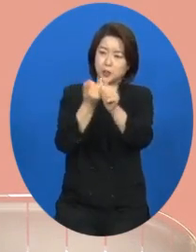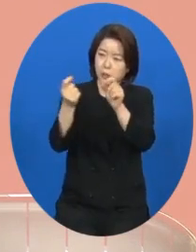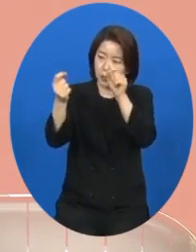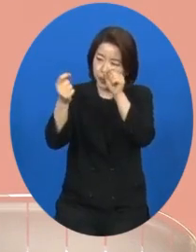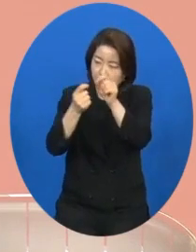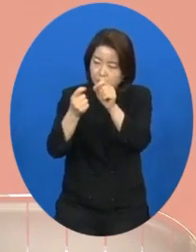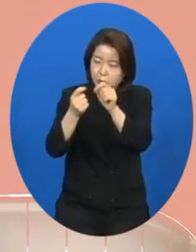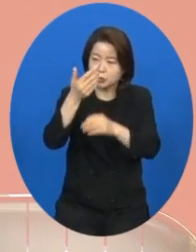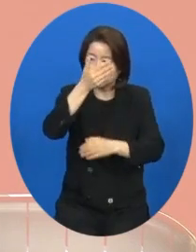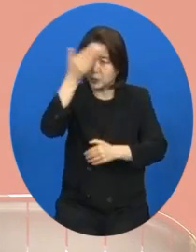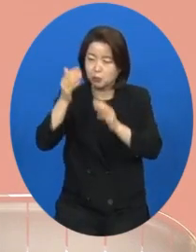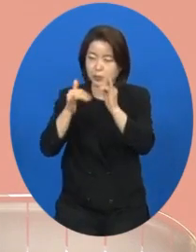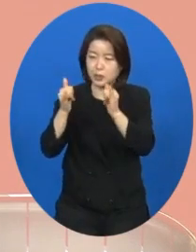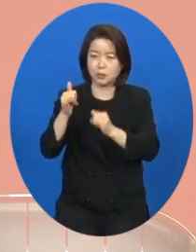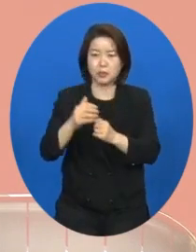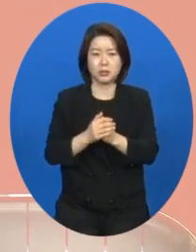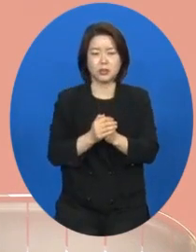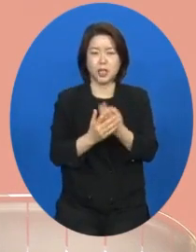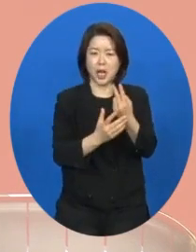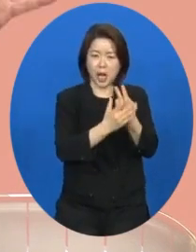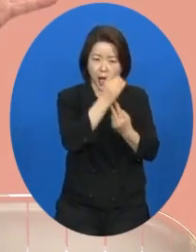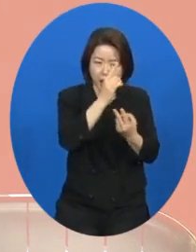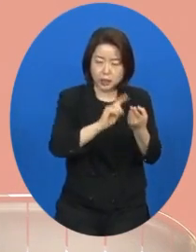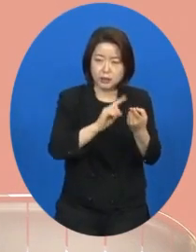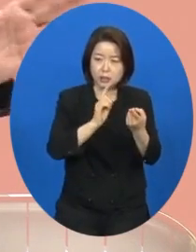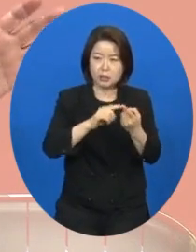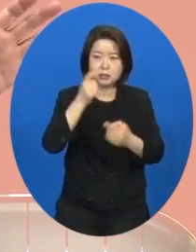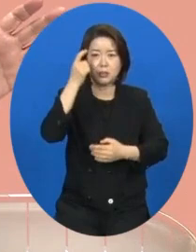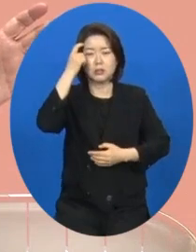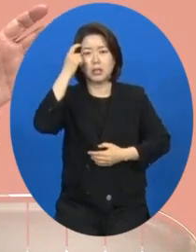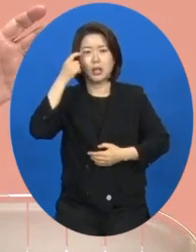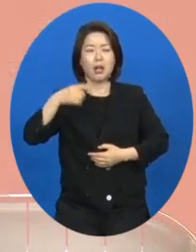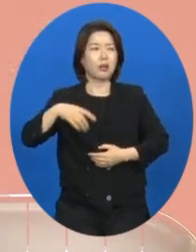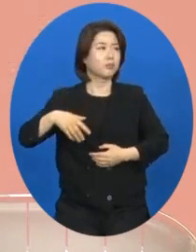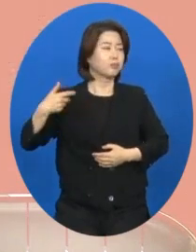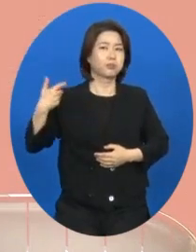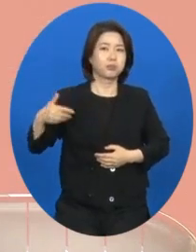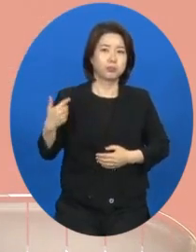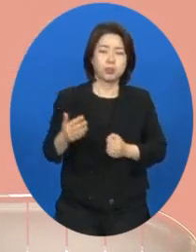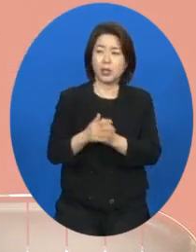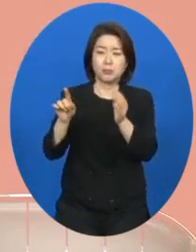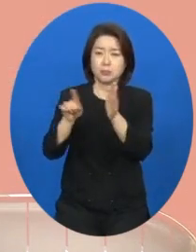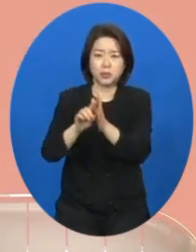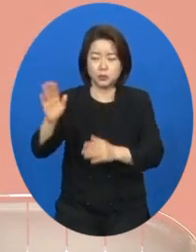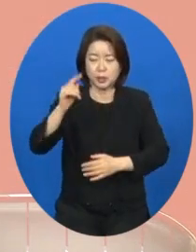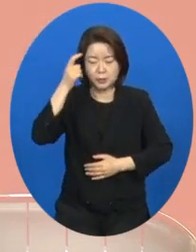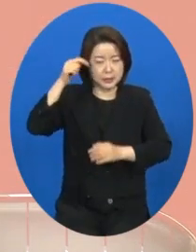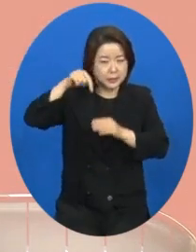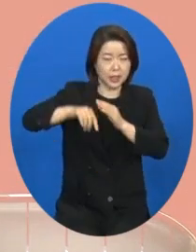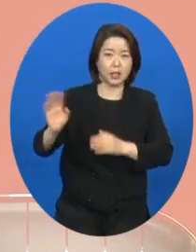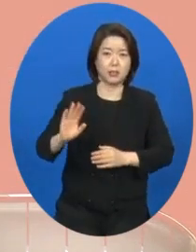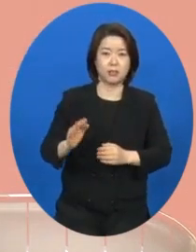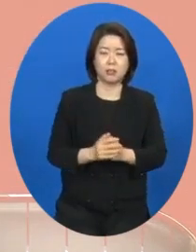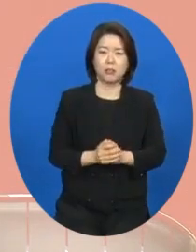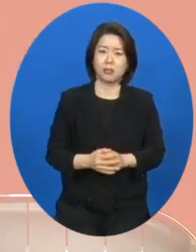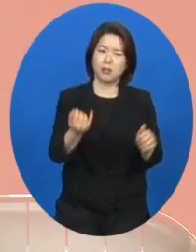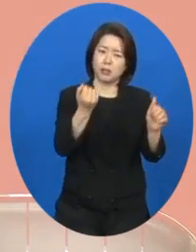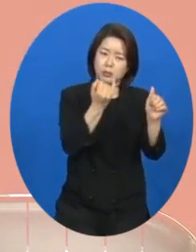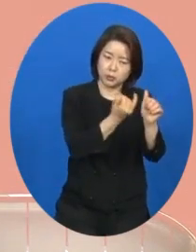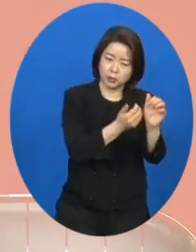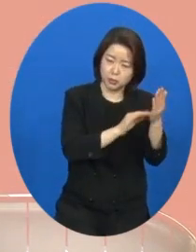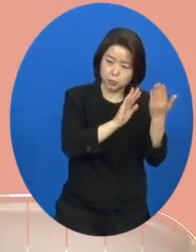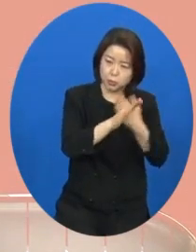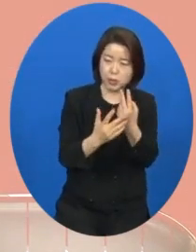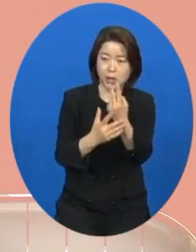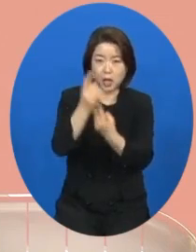생각은 전혀 없어요. 믿지도 않고 생각하지도 않아요. 결혼함으로 우리 둘이 한 몸이 되는 거다.